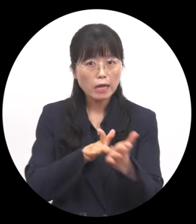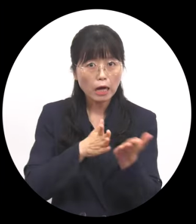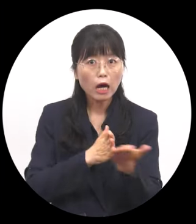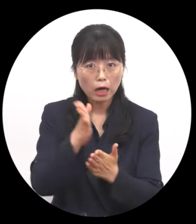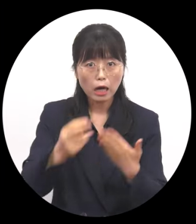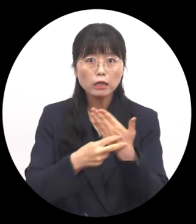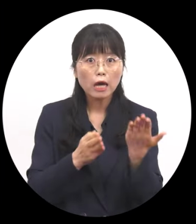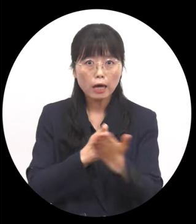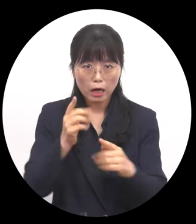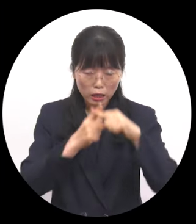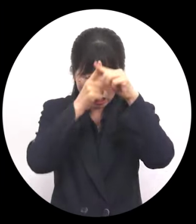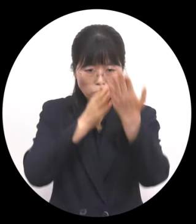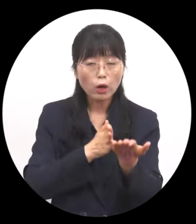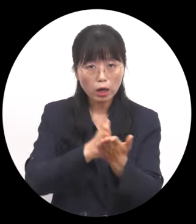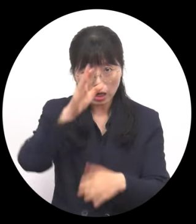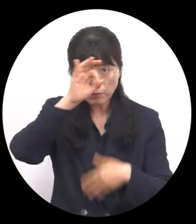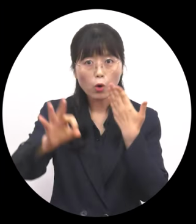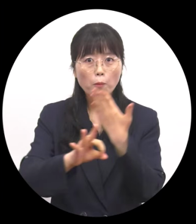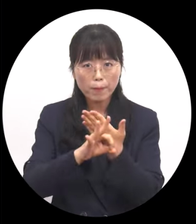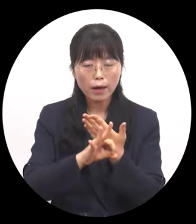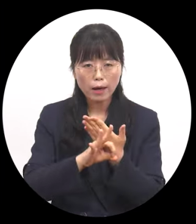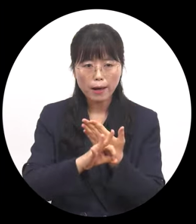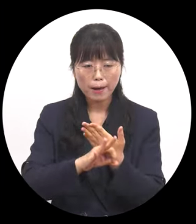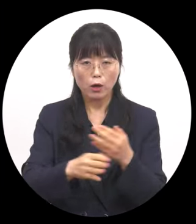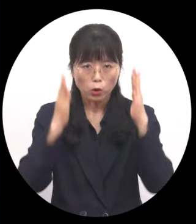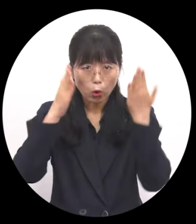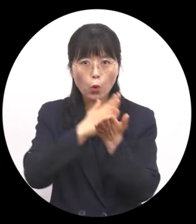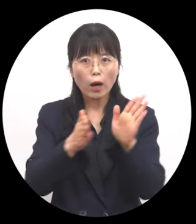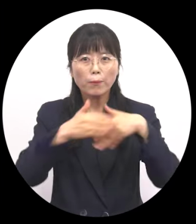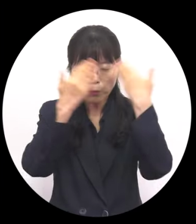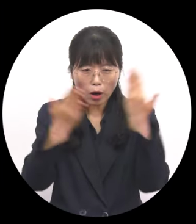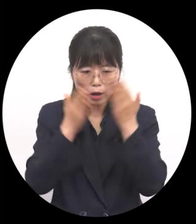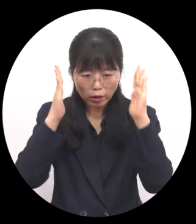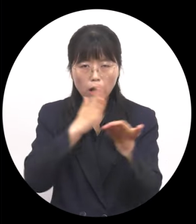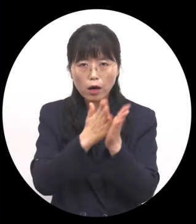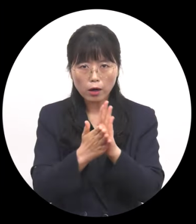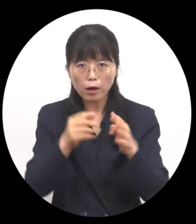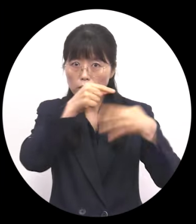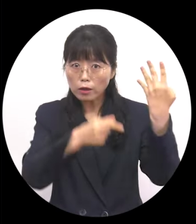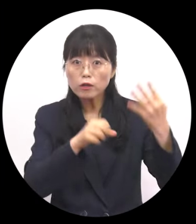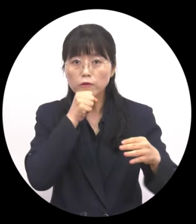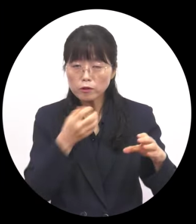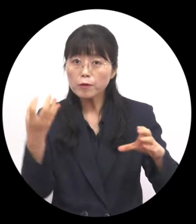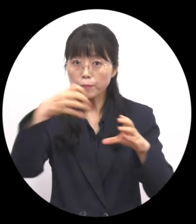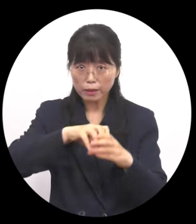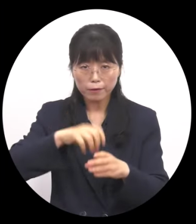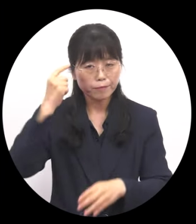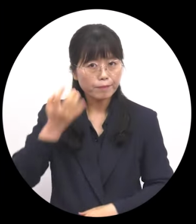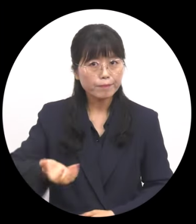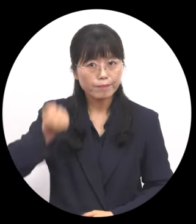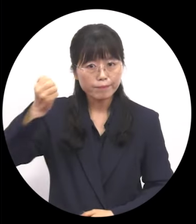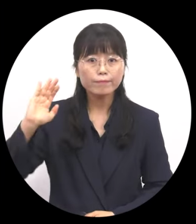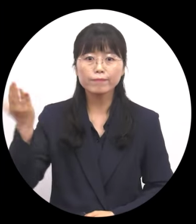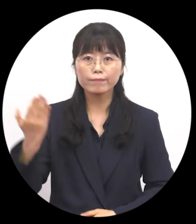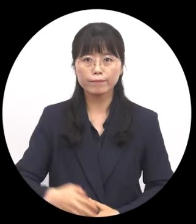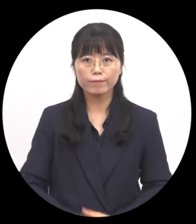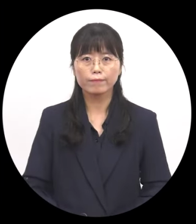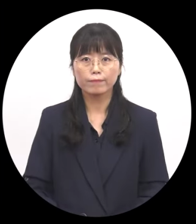약학과, 의예과, 간호학과 같은 경우에는 반영 교과 전 과목의 석차 등급을 반영한다라고 생각하시면